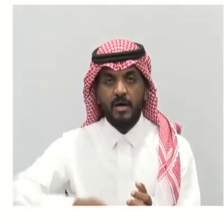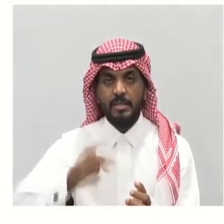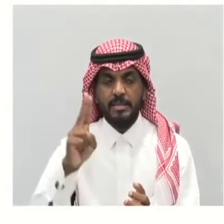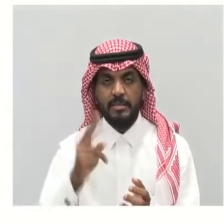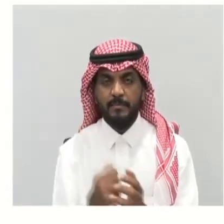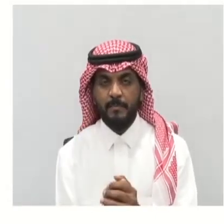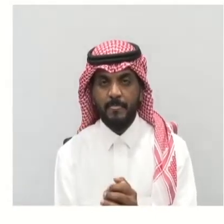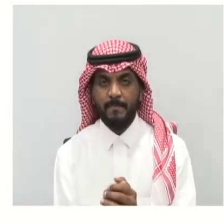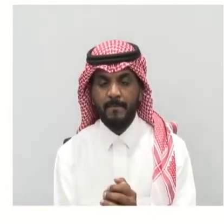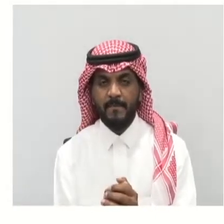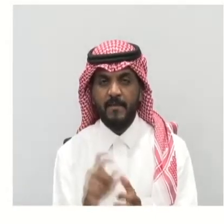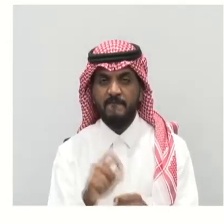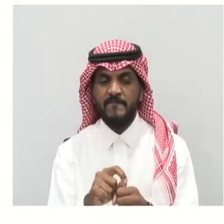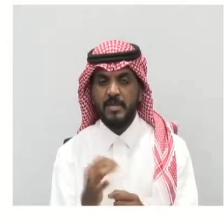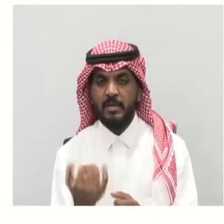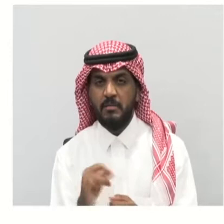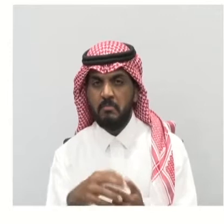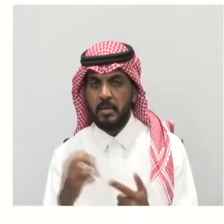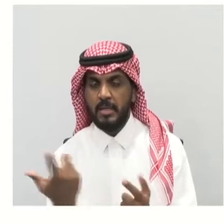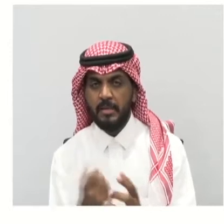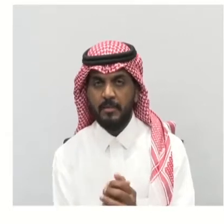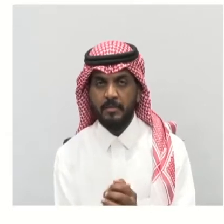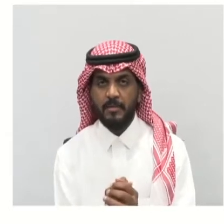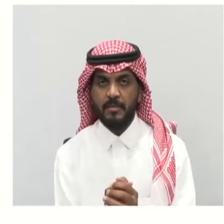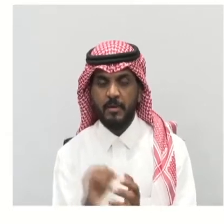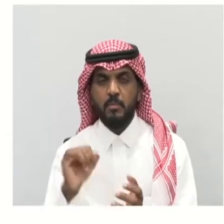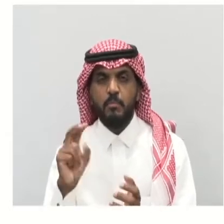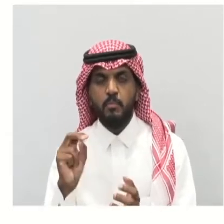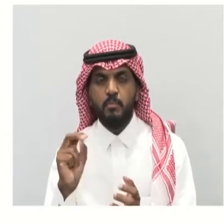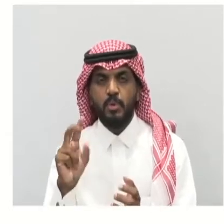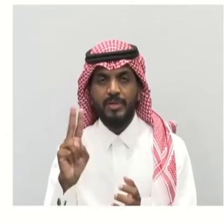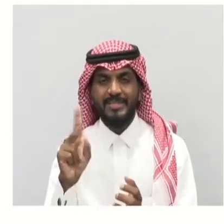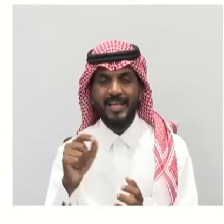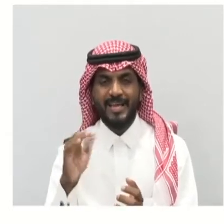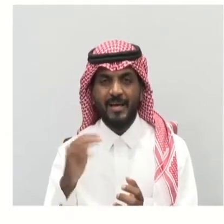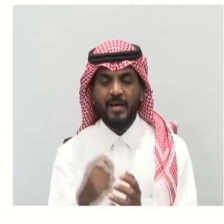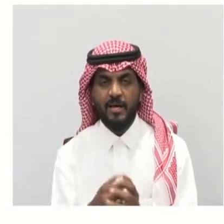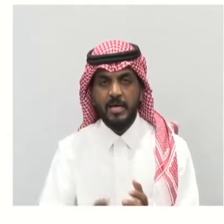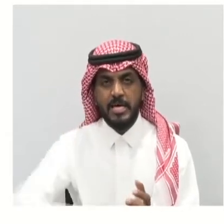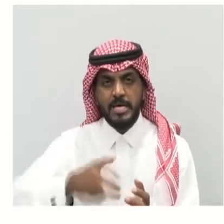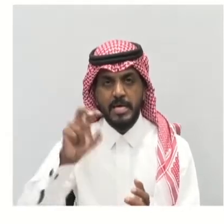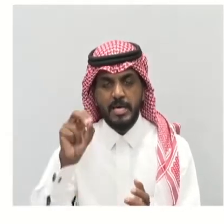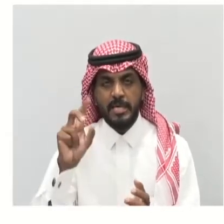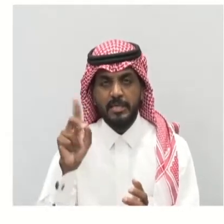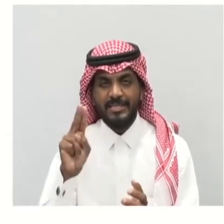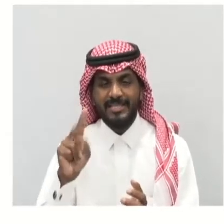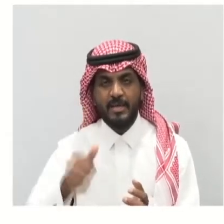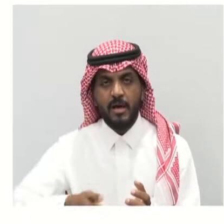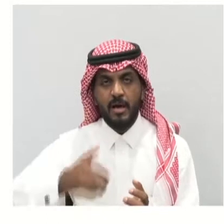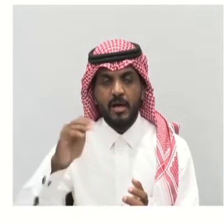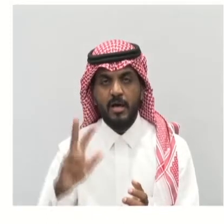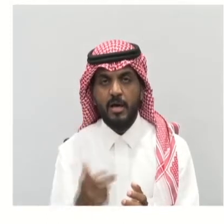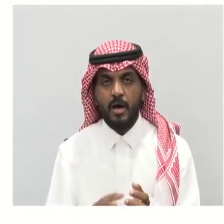اقتراحات، الفعل منها مقترح اقتراح